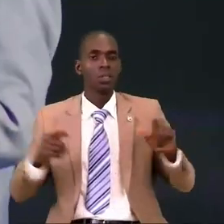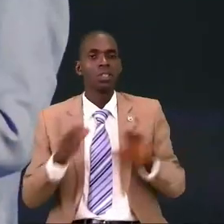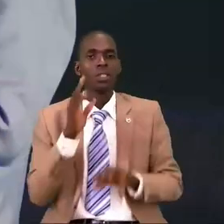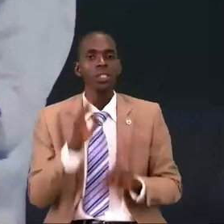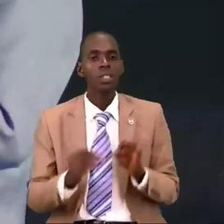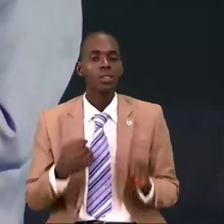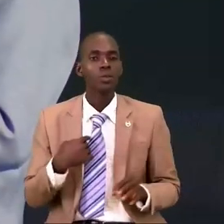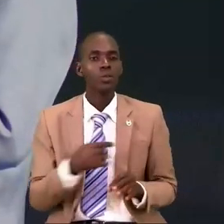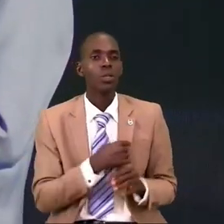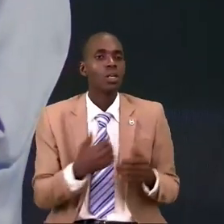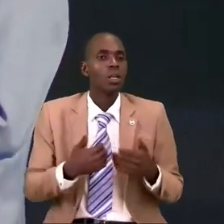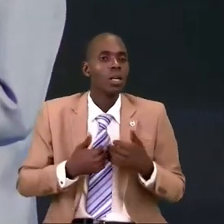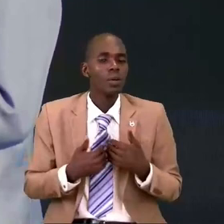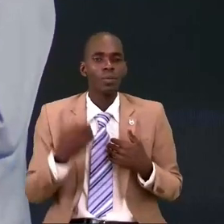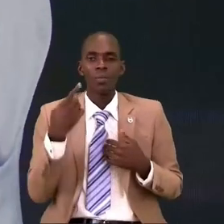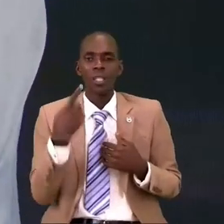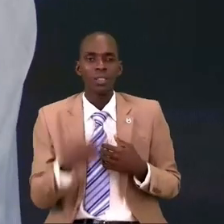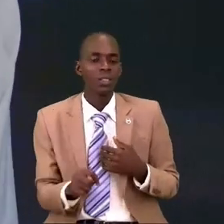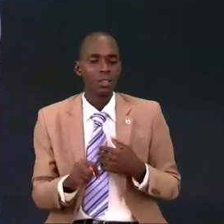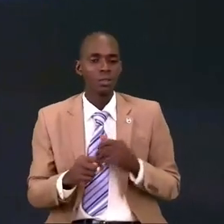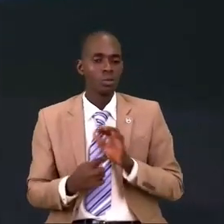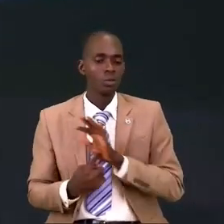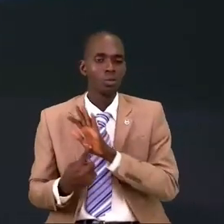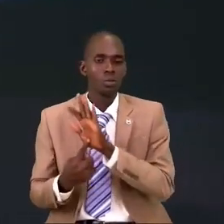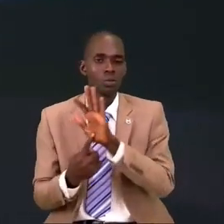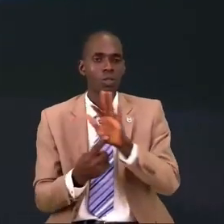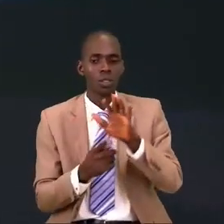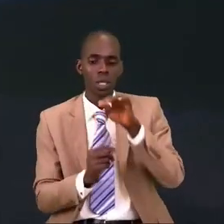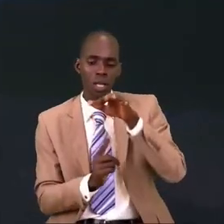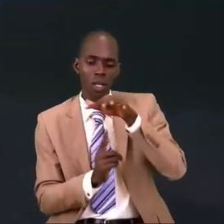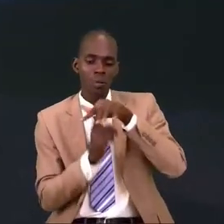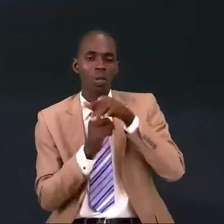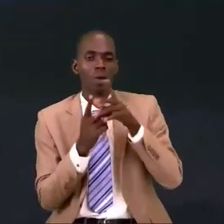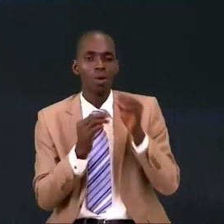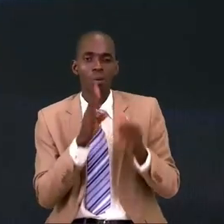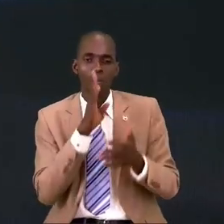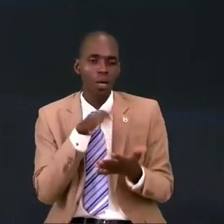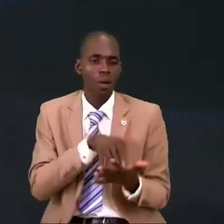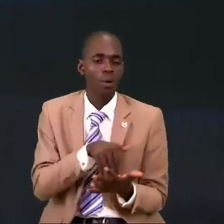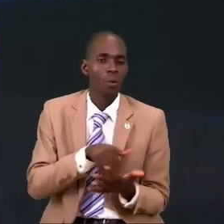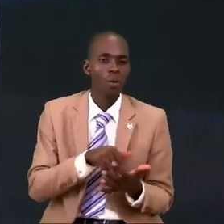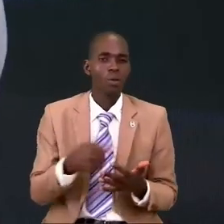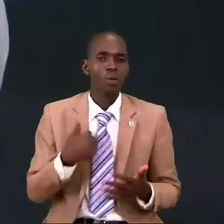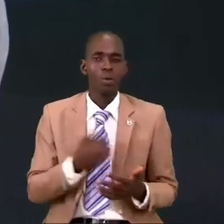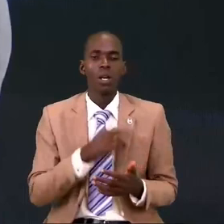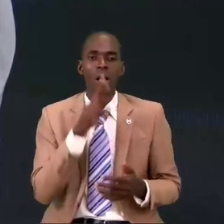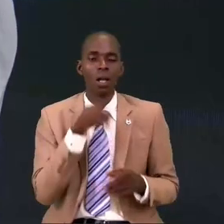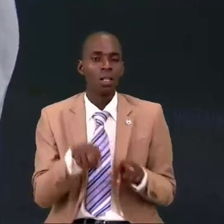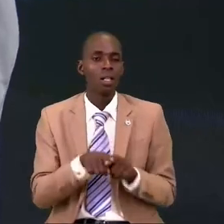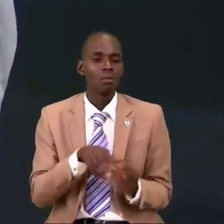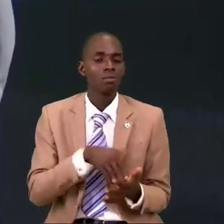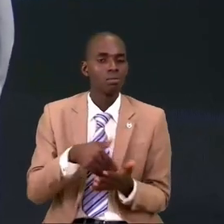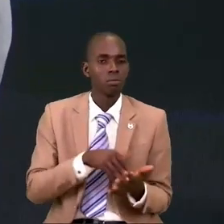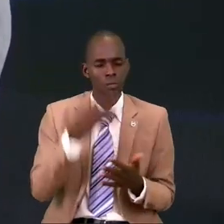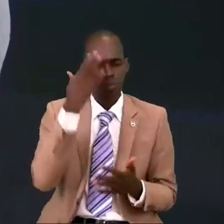de faiblesse, et nous sommes comme des crevettes, comme des gens qui ne sont pas bons pour la